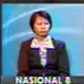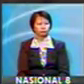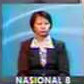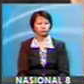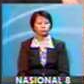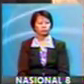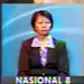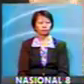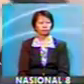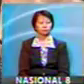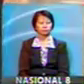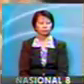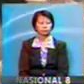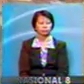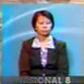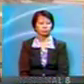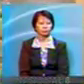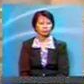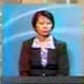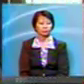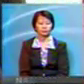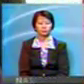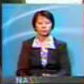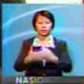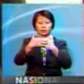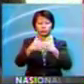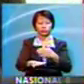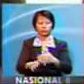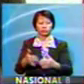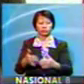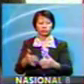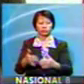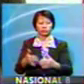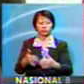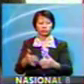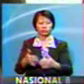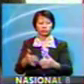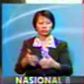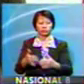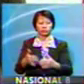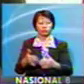Selepas mengunjung hormat Perdana Menteri